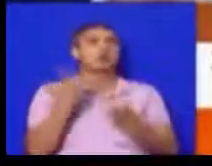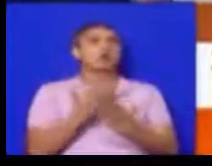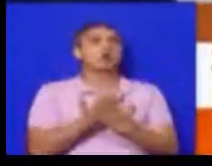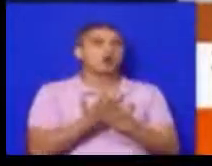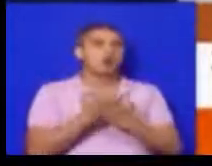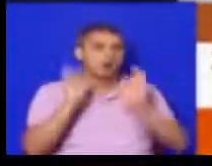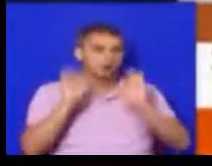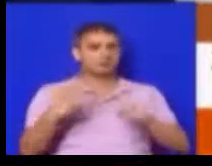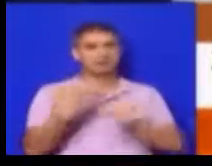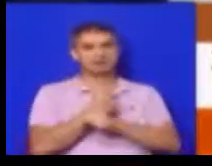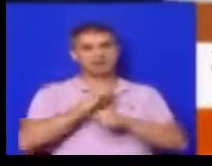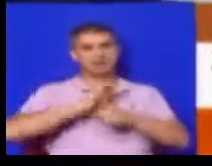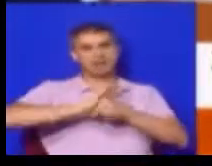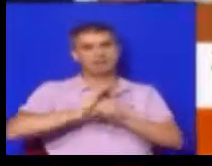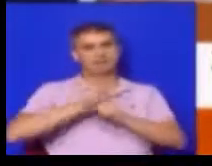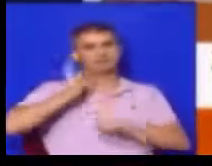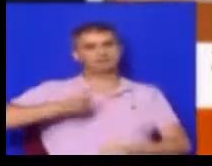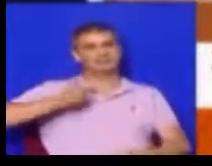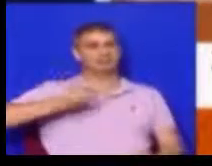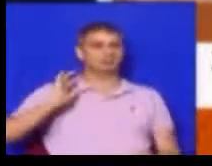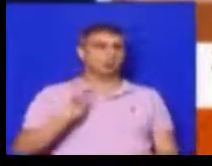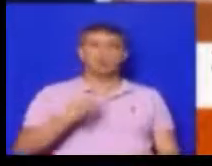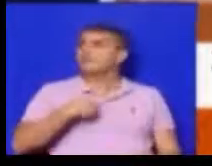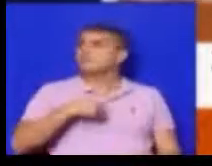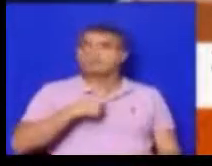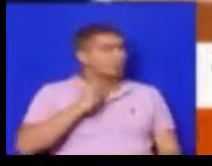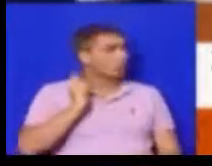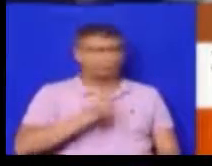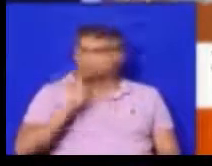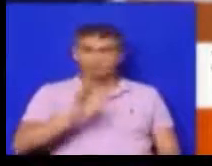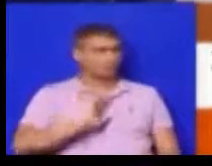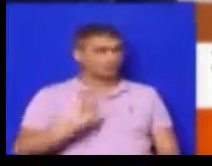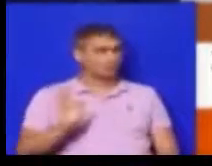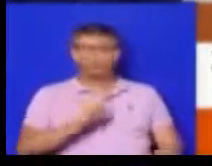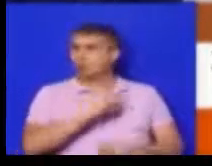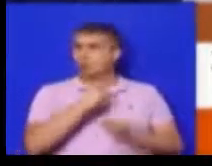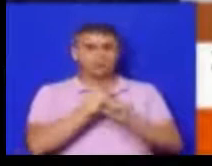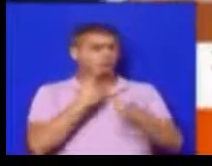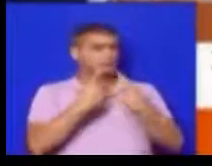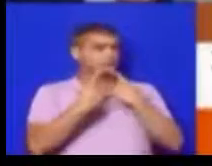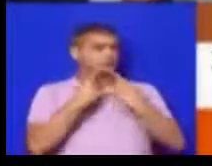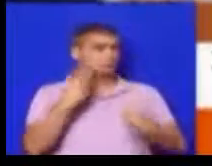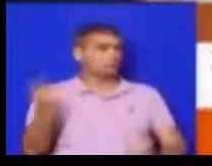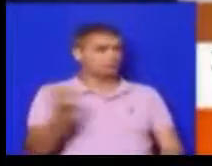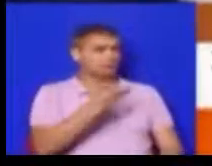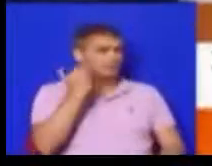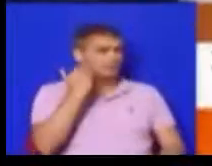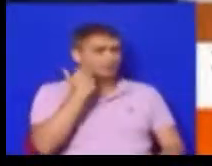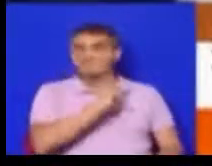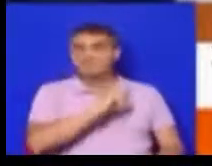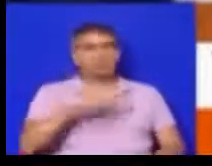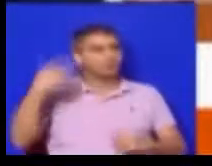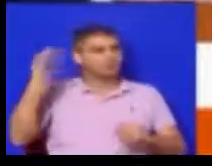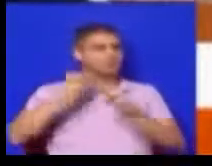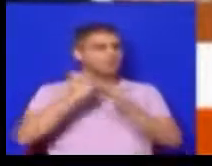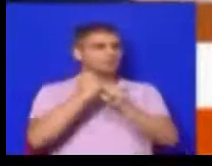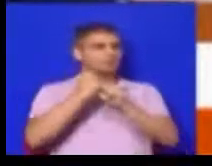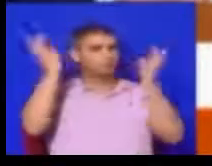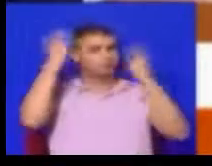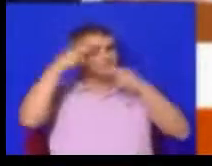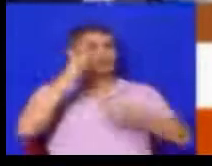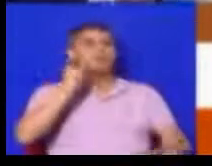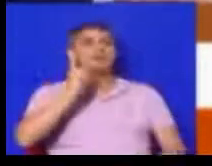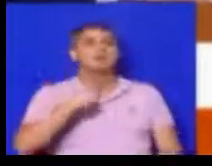משמעית להצלחת הסנקציות. ואנחנו לא צריכים להתנגד, לא למסע ומתן ולא להסכם. אבל אנחנו